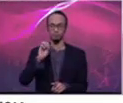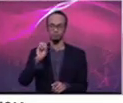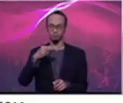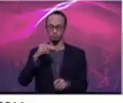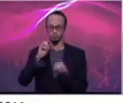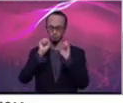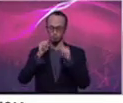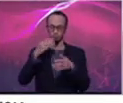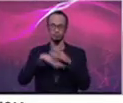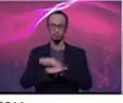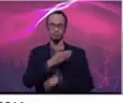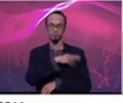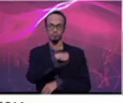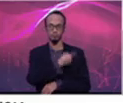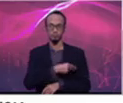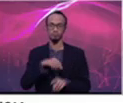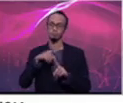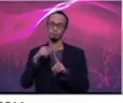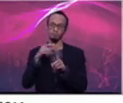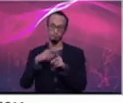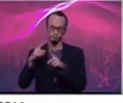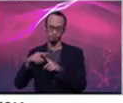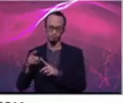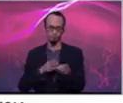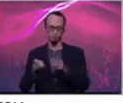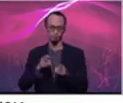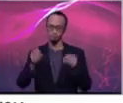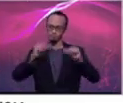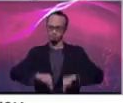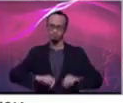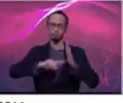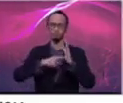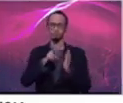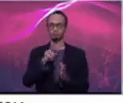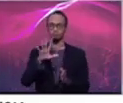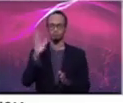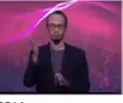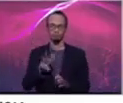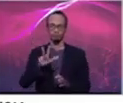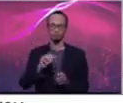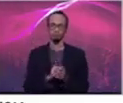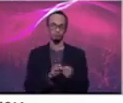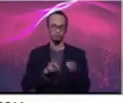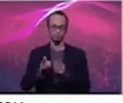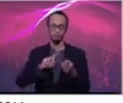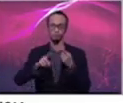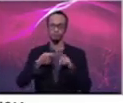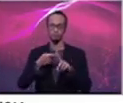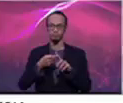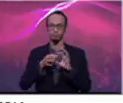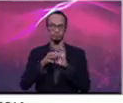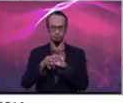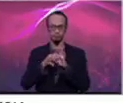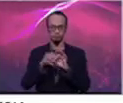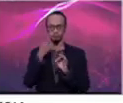kakitangan us gagal sejak 25 Ma lepas usaha terbaru Who dan rakan-rakan kongsi lain untuk